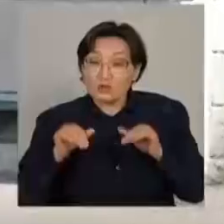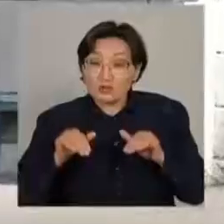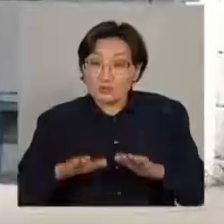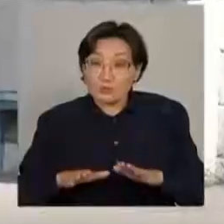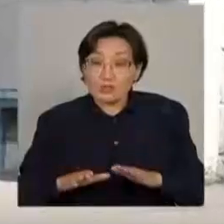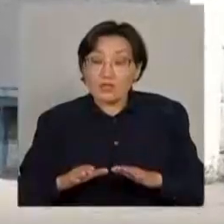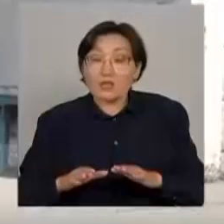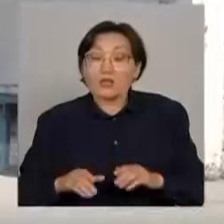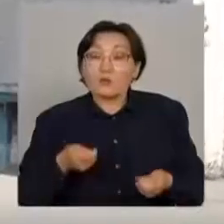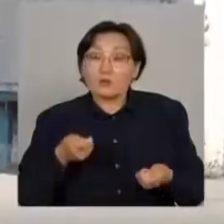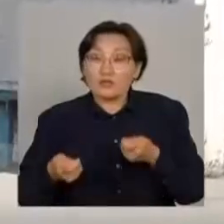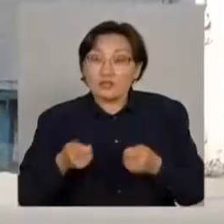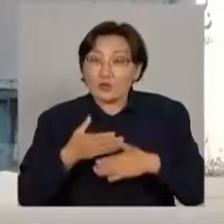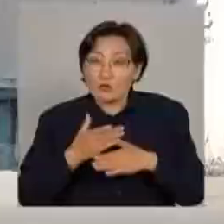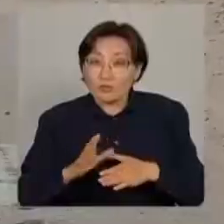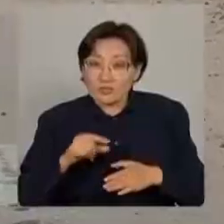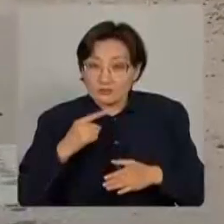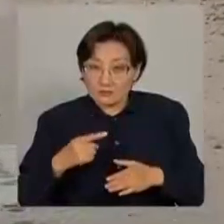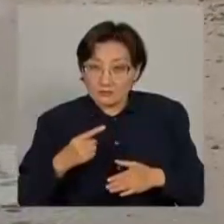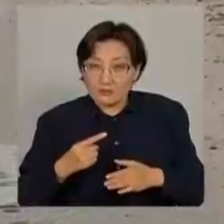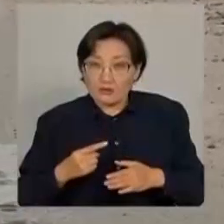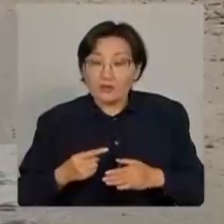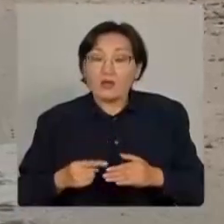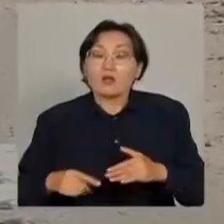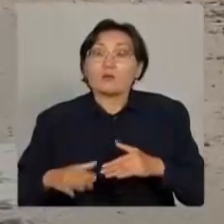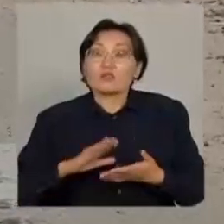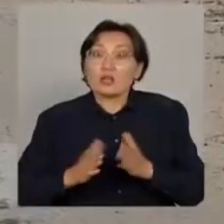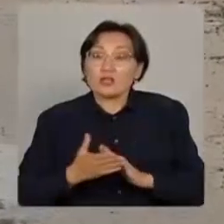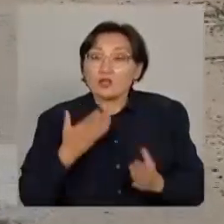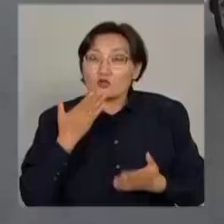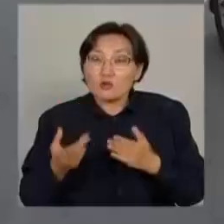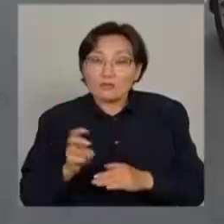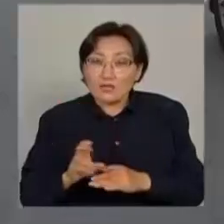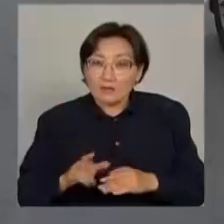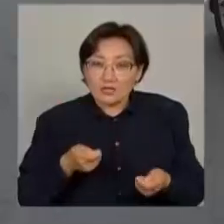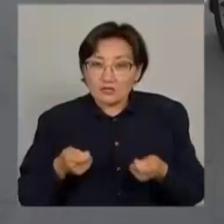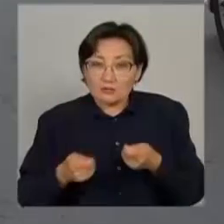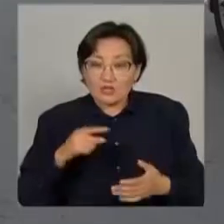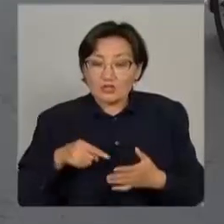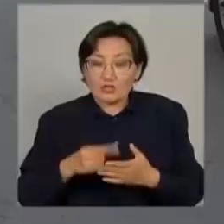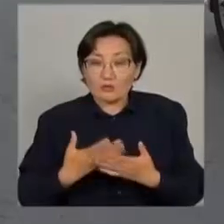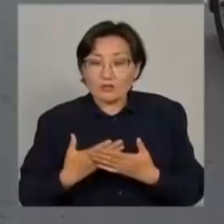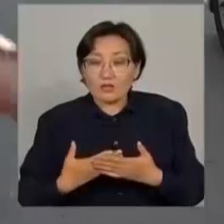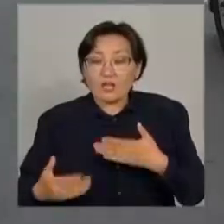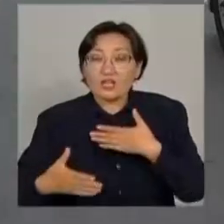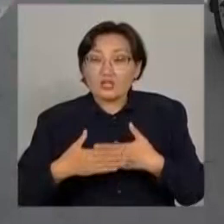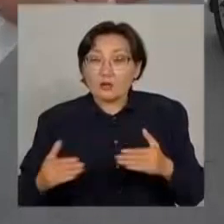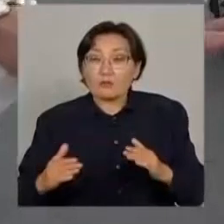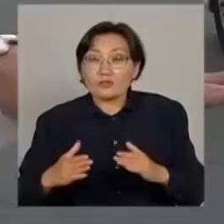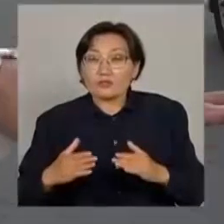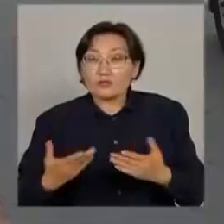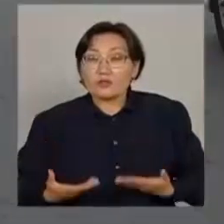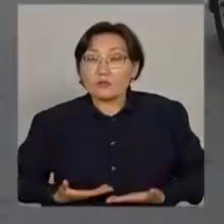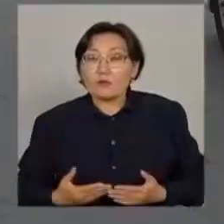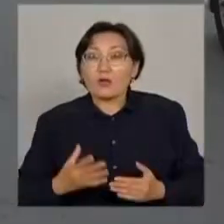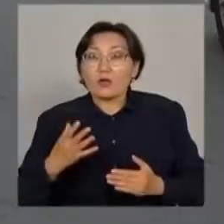шешілуіне ақжағалылар атсалыспады деп отыр. Тіпті ел алдына жағдай сұрап келмепті де. Қалаға почти тиіп тұрмыз. Бізден төмен ауылдардың